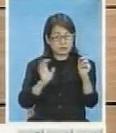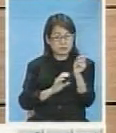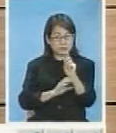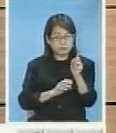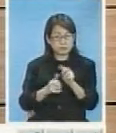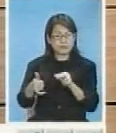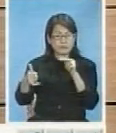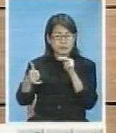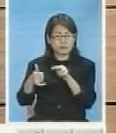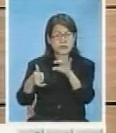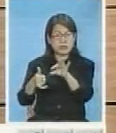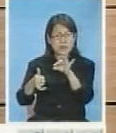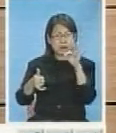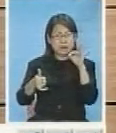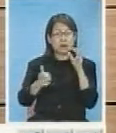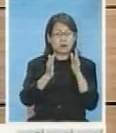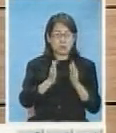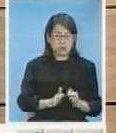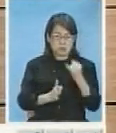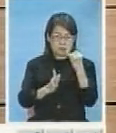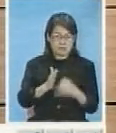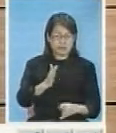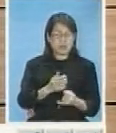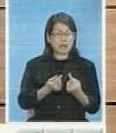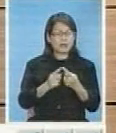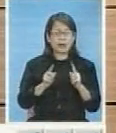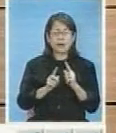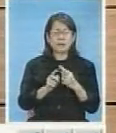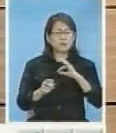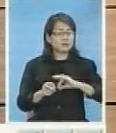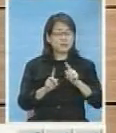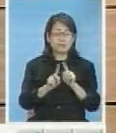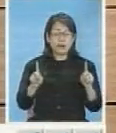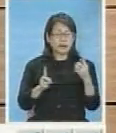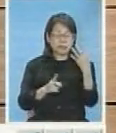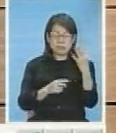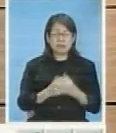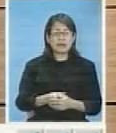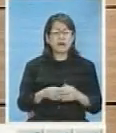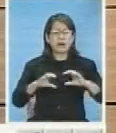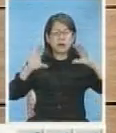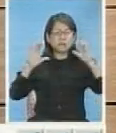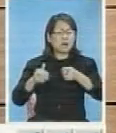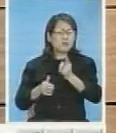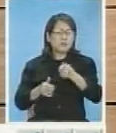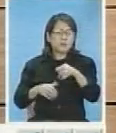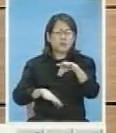เป็นการวางคนผิดขวาผิดตัวแต่ก็ไม่แปลกใจแล้วครับรัฐบาลนี้วางคนผิดขวาผิดตัวมาตลอ